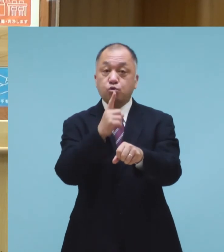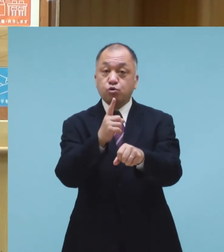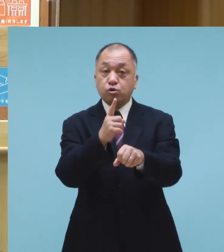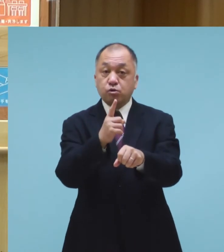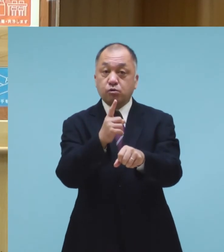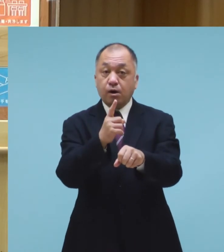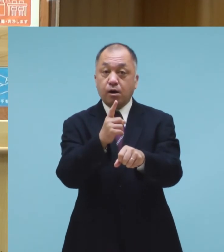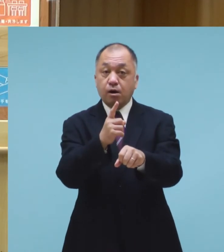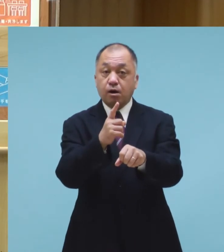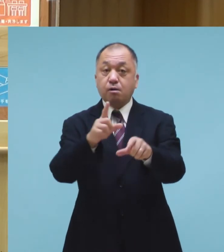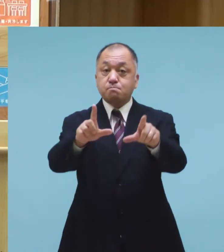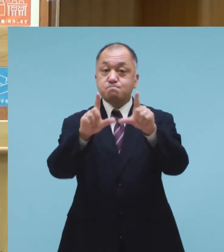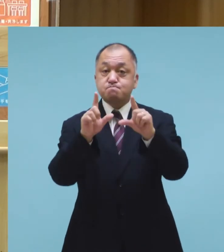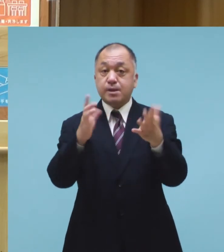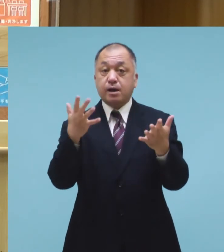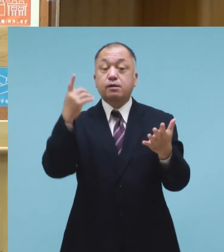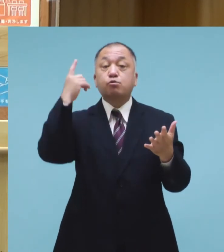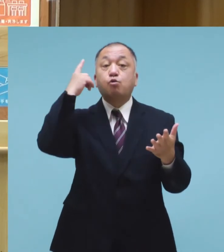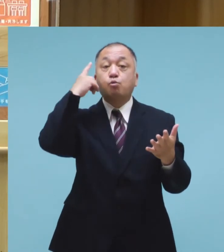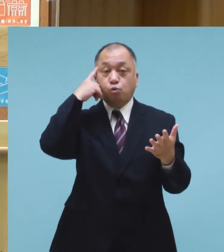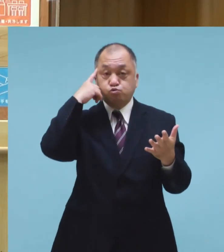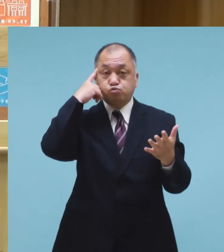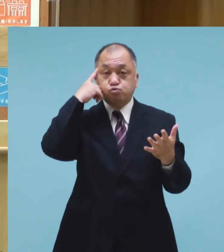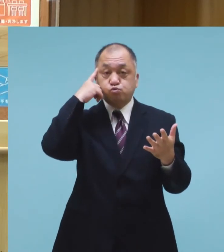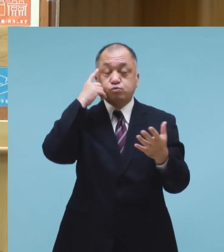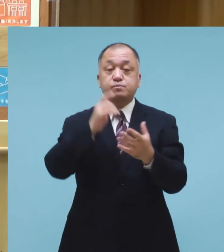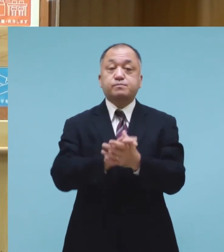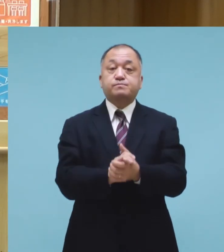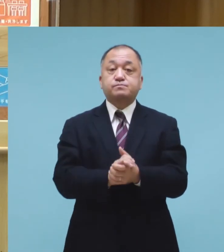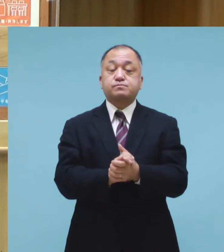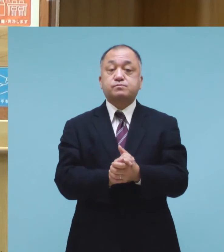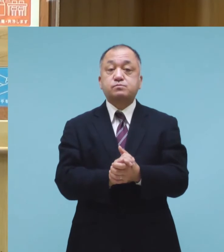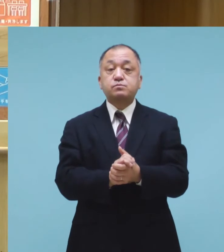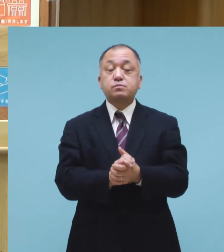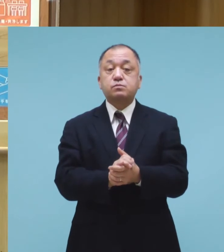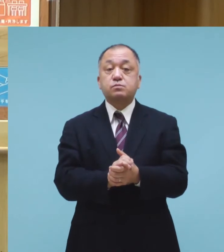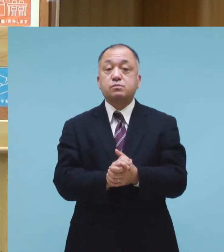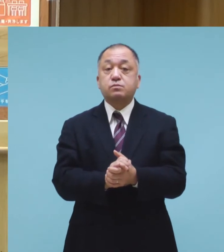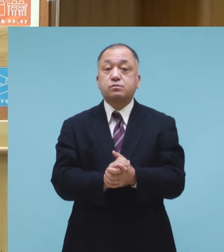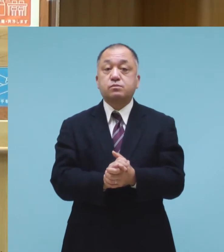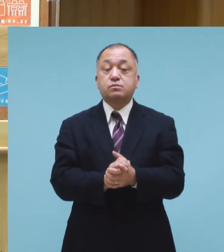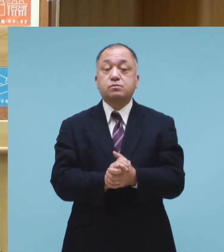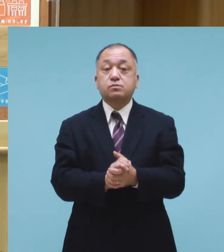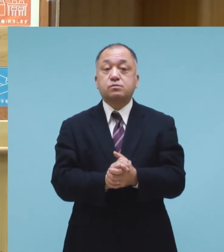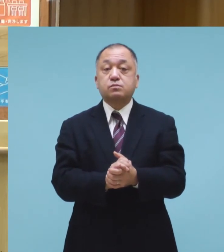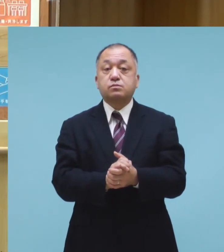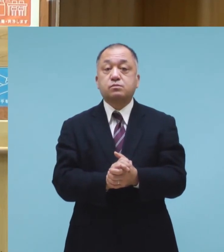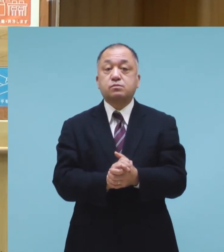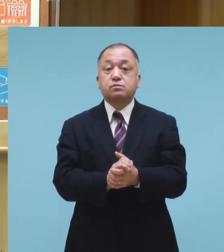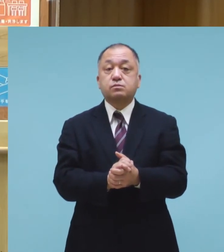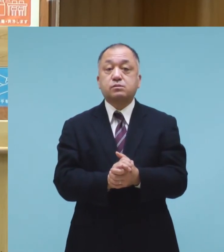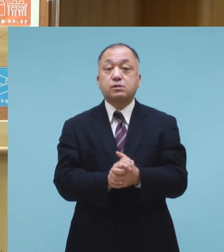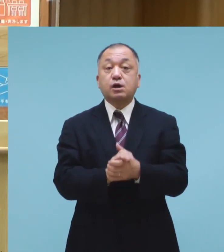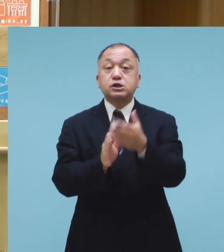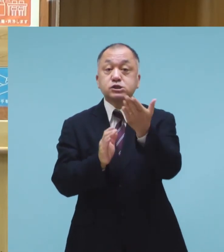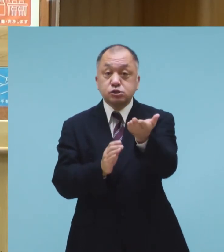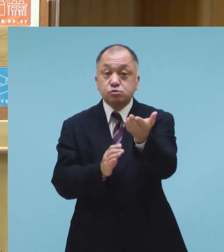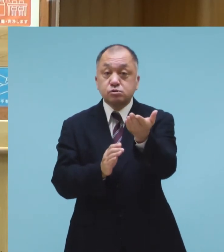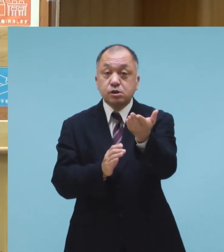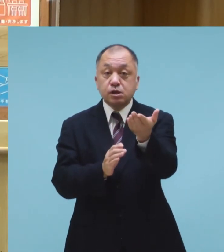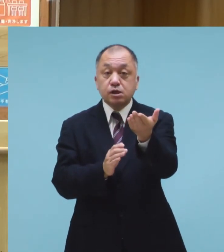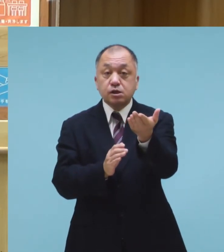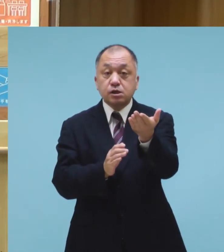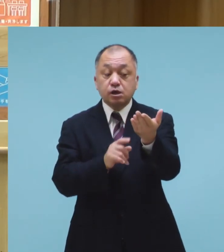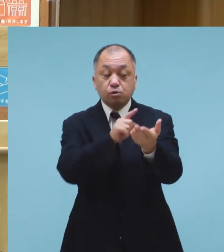思うんですけども、で改めてにはなるんですけども、そのこの地位としてはこの緊急事態宣言について